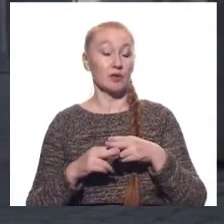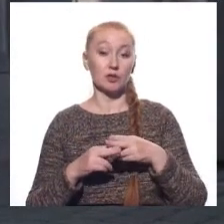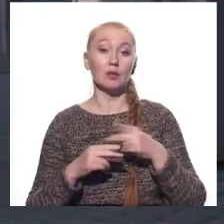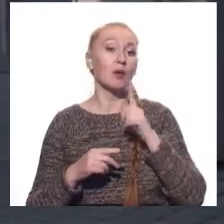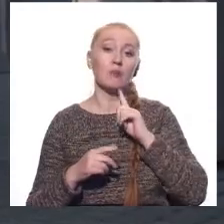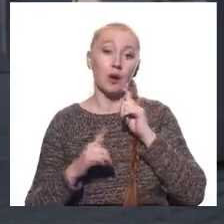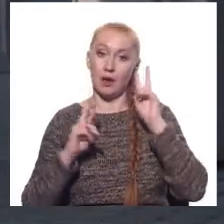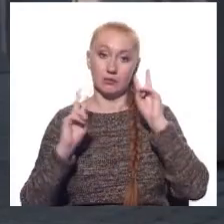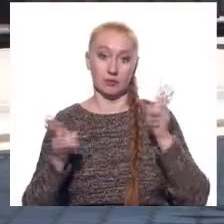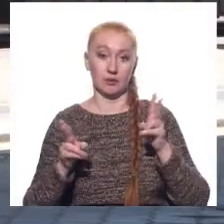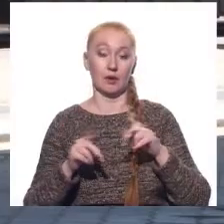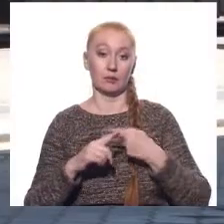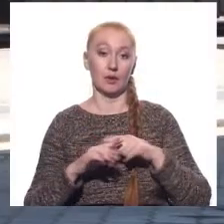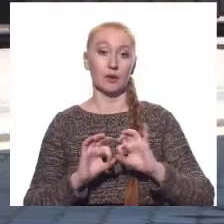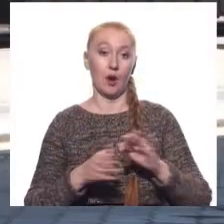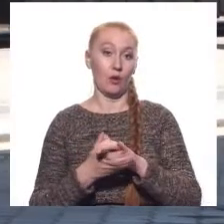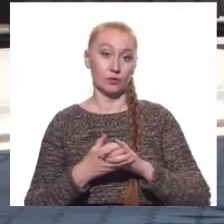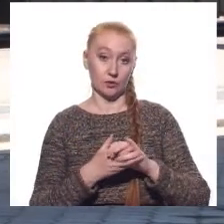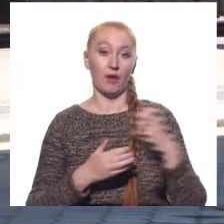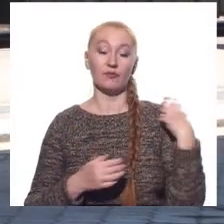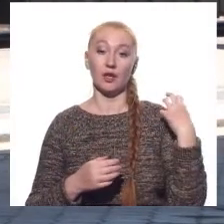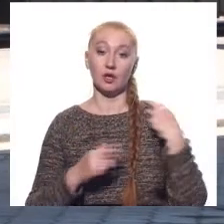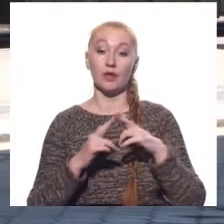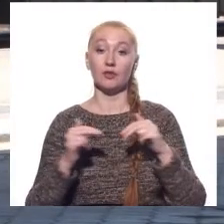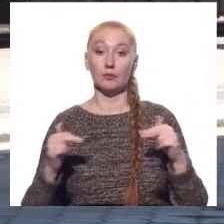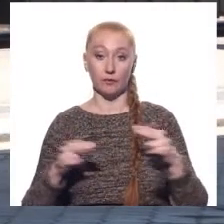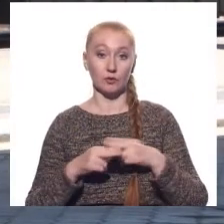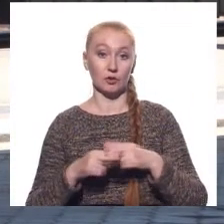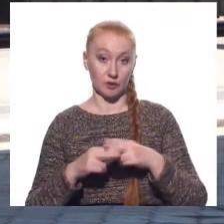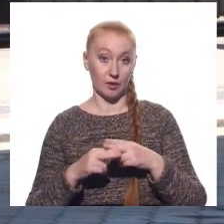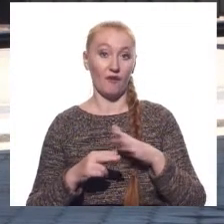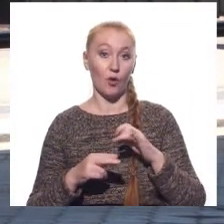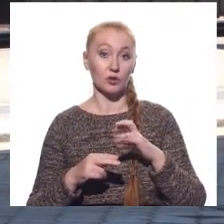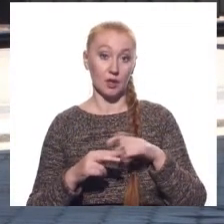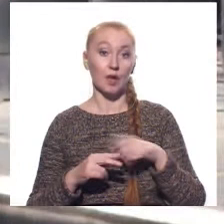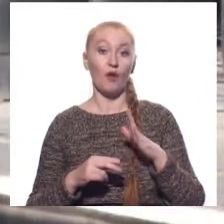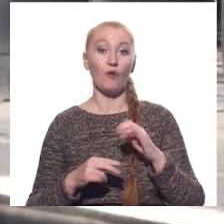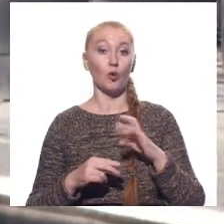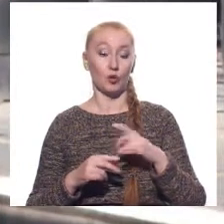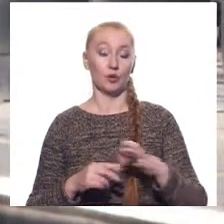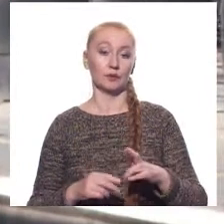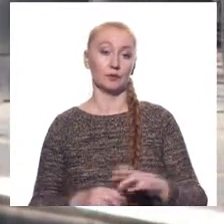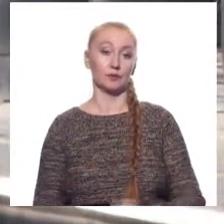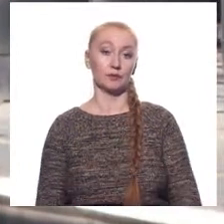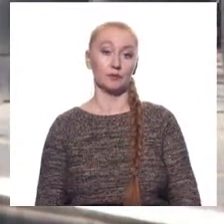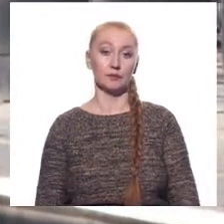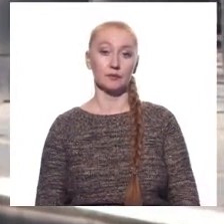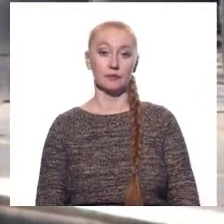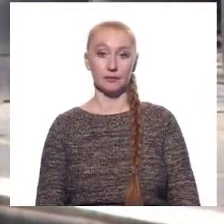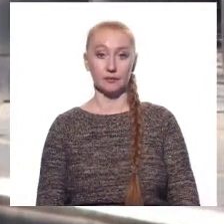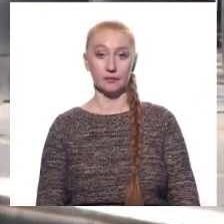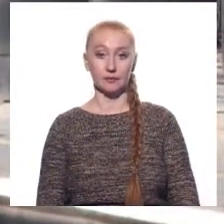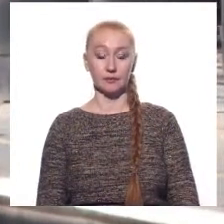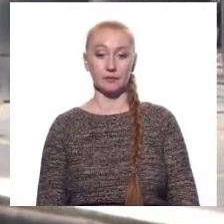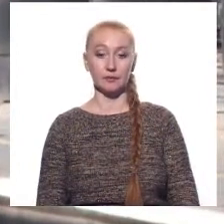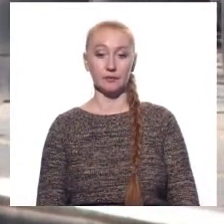наразі назвати не можуть. Про це Суспільному повідомила начальниця Дніпровського залізничного вокзалу Ніна Виклюк. Яна Стойкова, Богдан Антоненко, Віктор